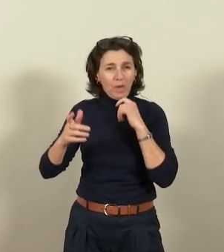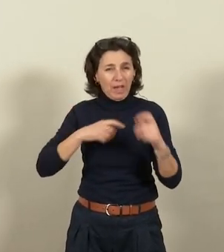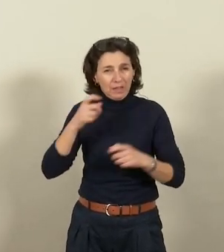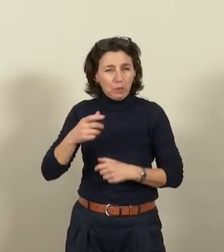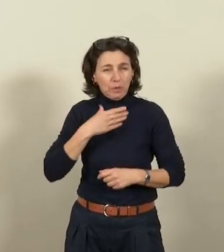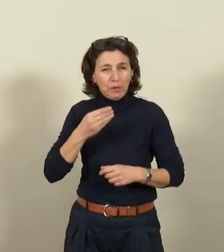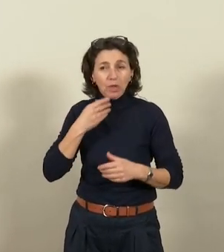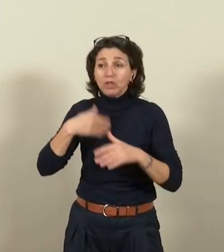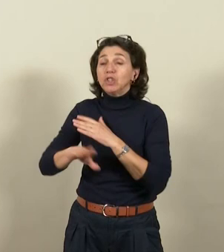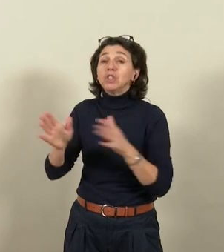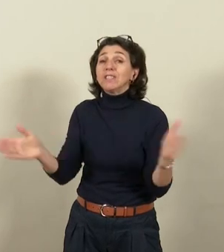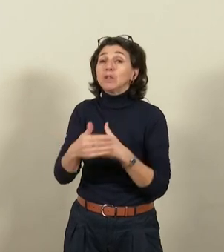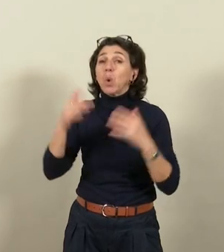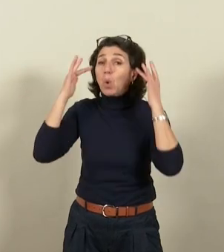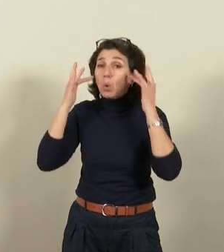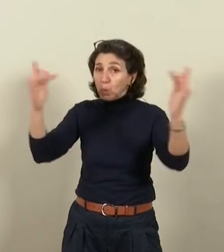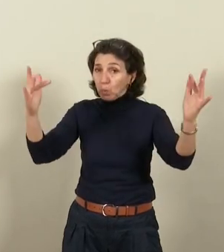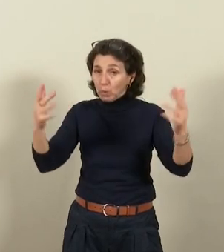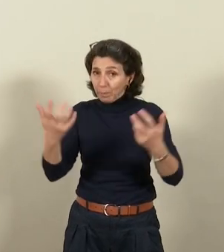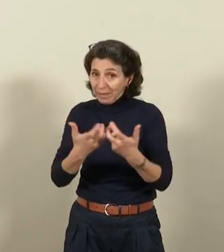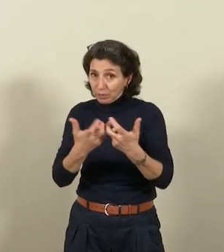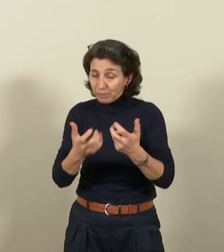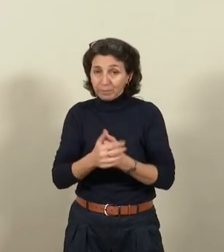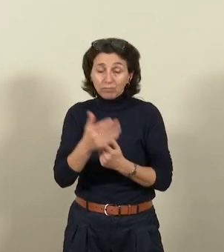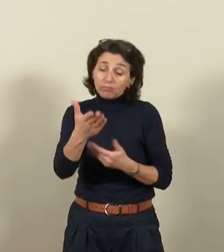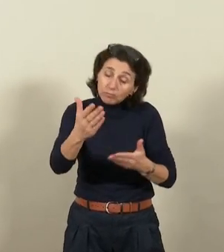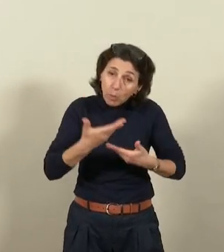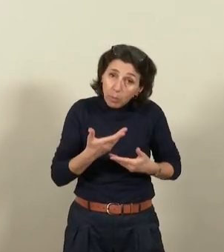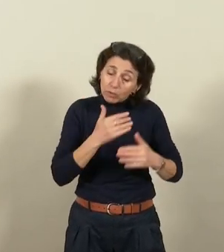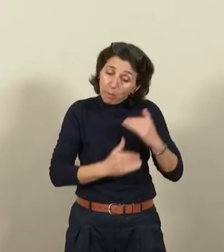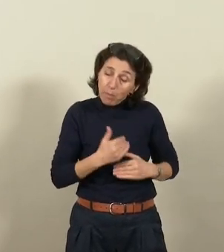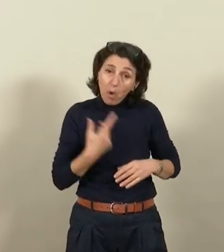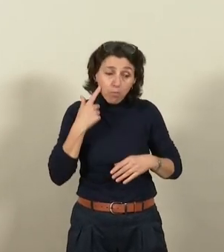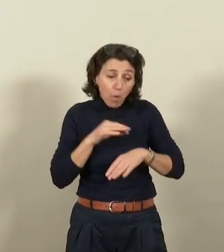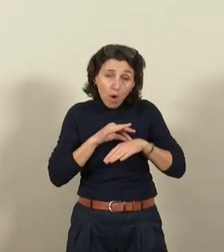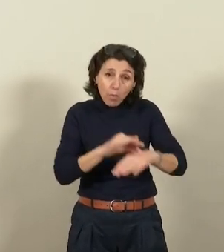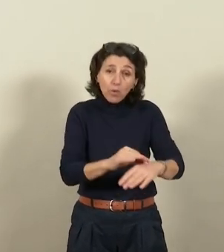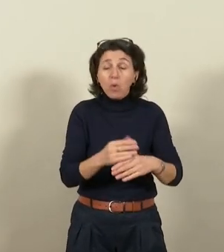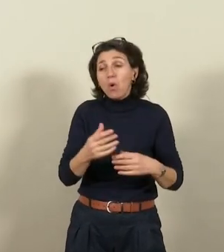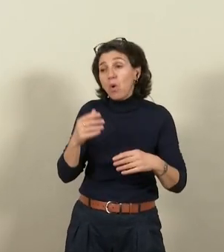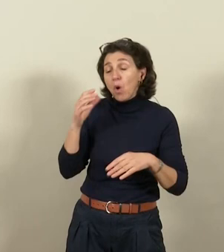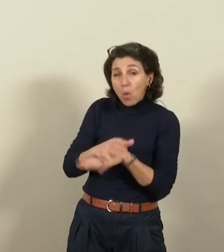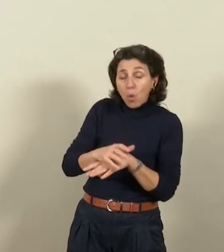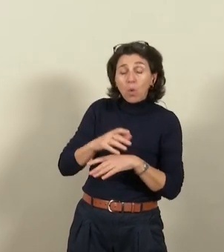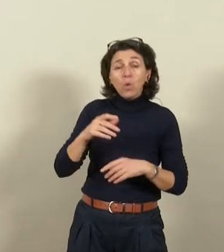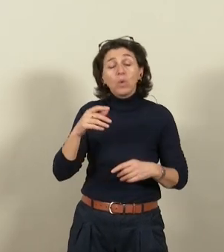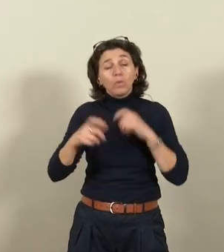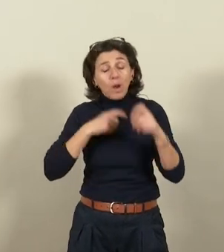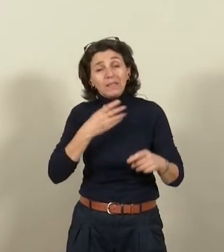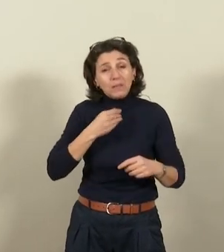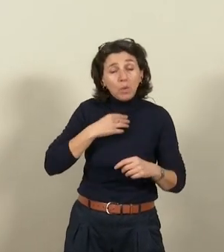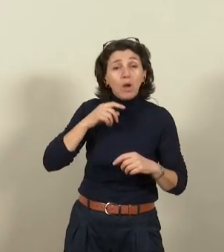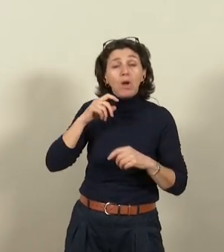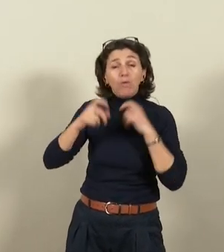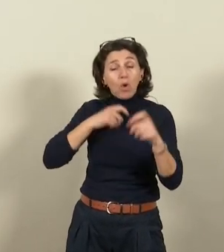exemple or le plan que vous nous proposez pour sa partie d'accompagnement à la lutte contre les violences sexistes et sexuelles